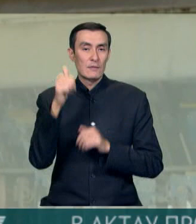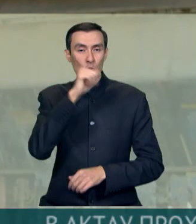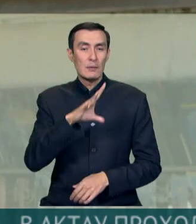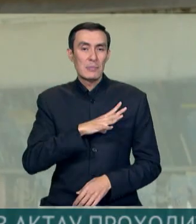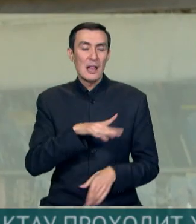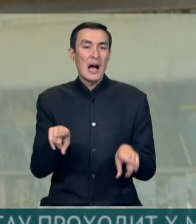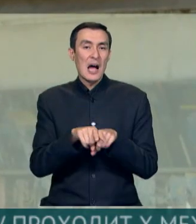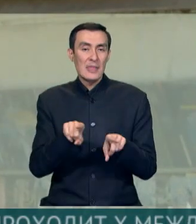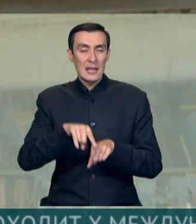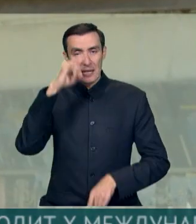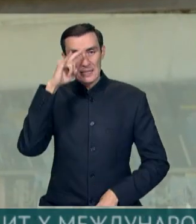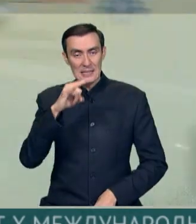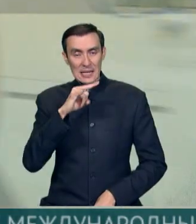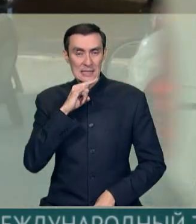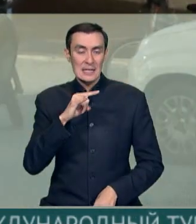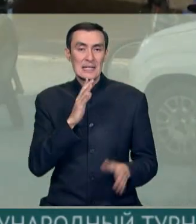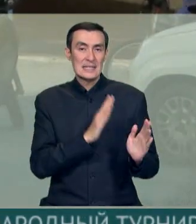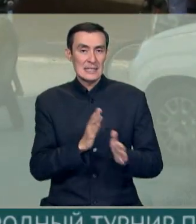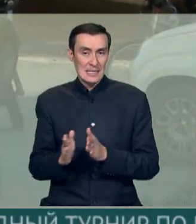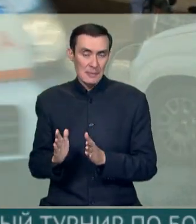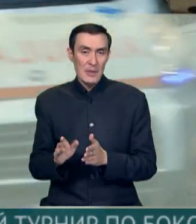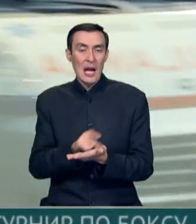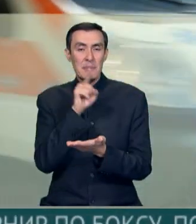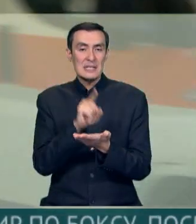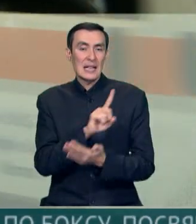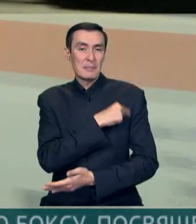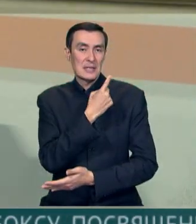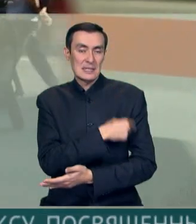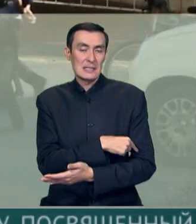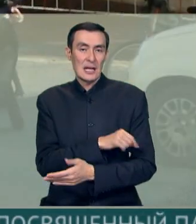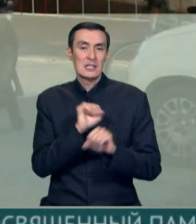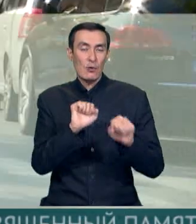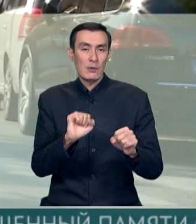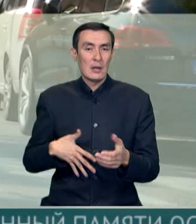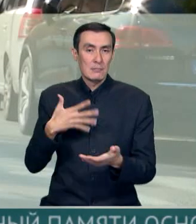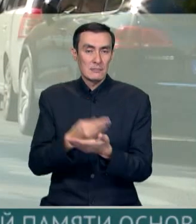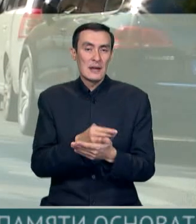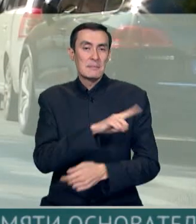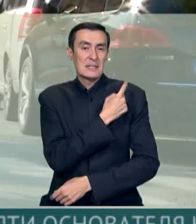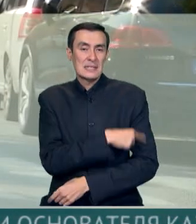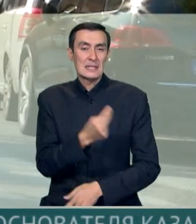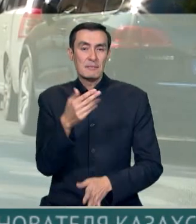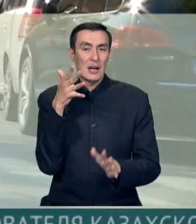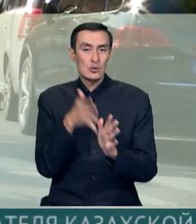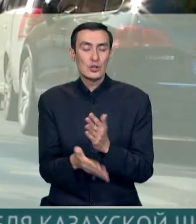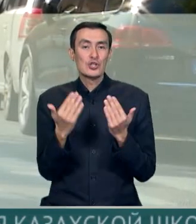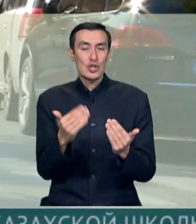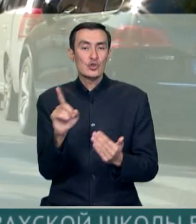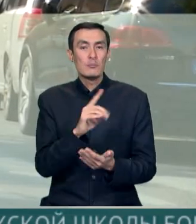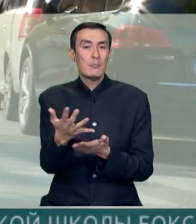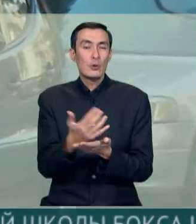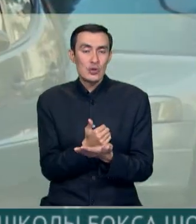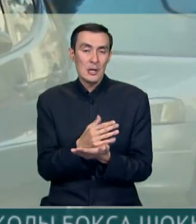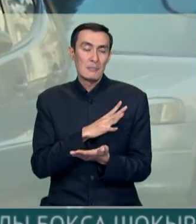стране существовал аналог казахстанской ОСМС. Обязательная медстраховка покрывала все медицинские расходы. Сейчас, чтобы